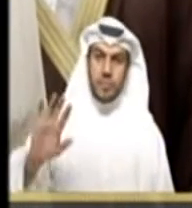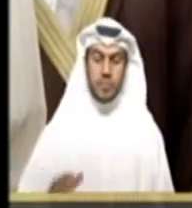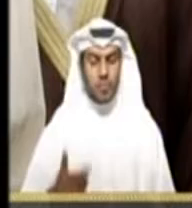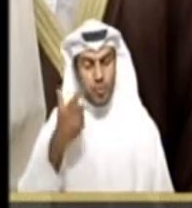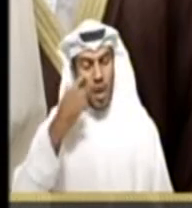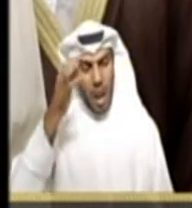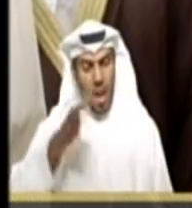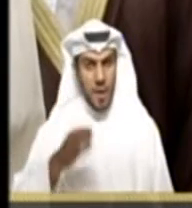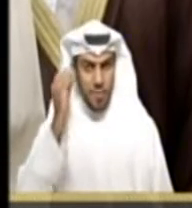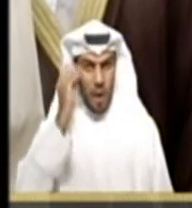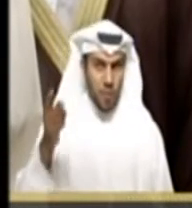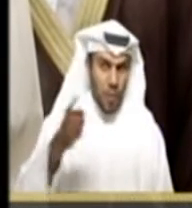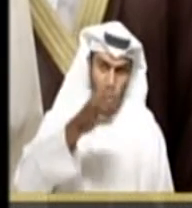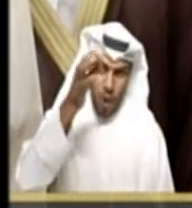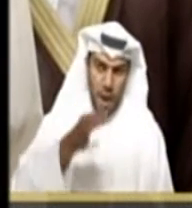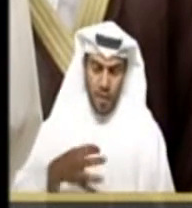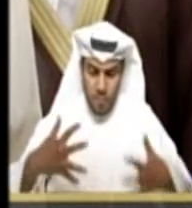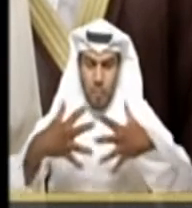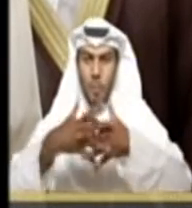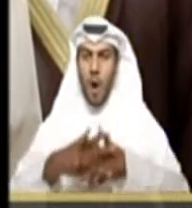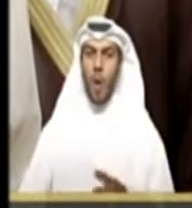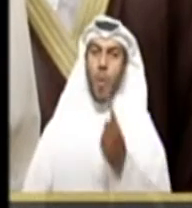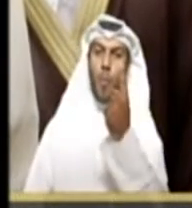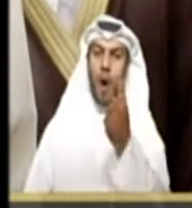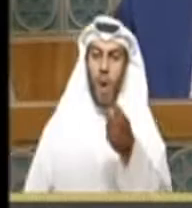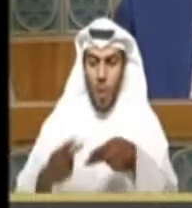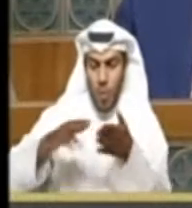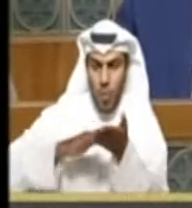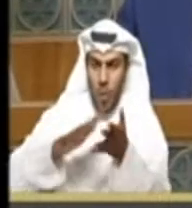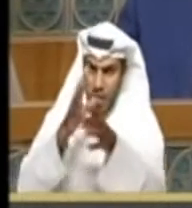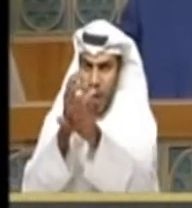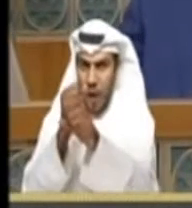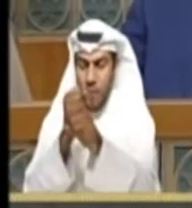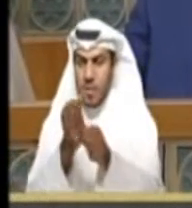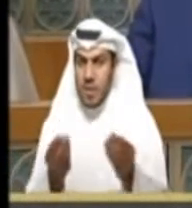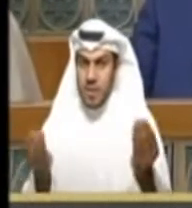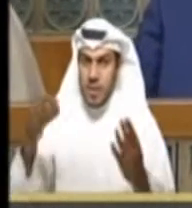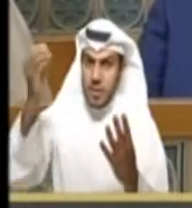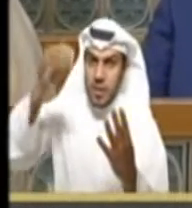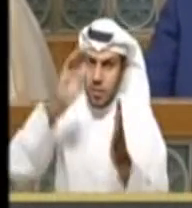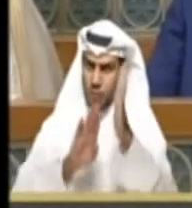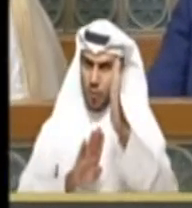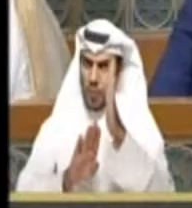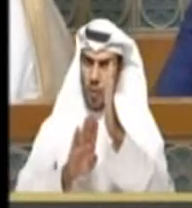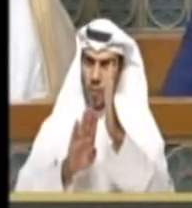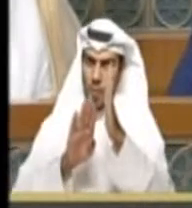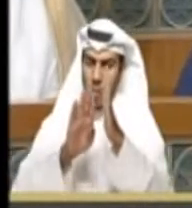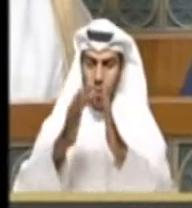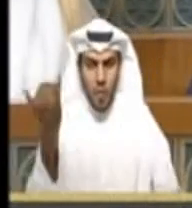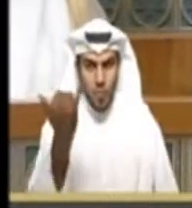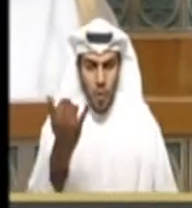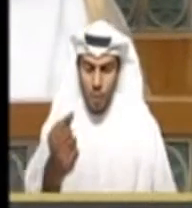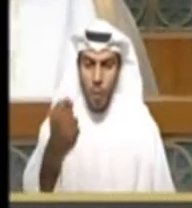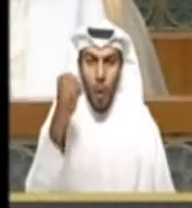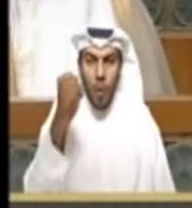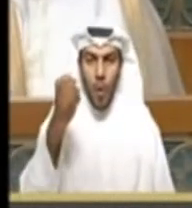الحرص على وحدتنا الوطنية وصيانتها وتعزيزها، فهي عماد الجبهة